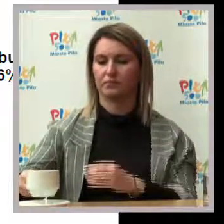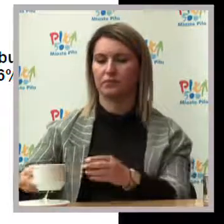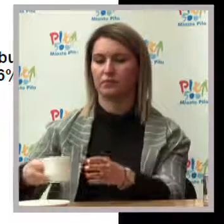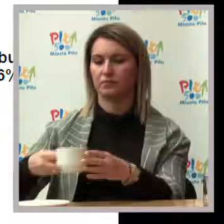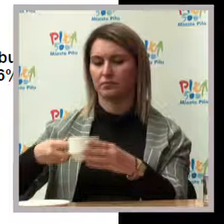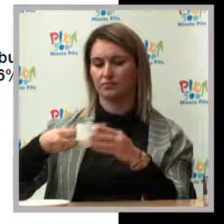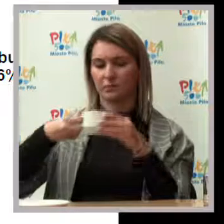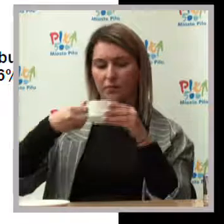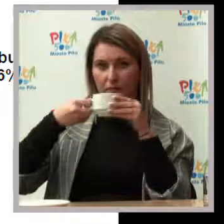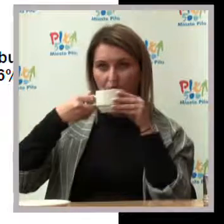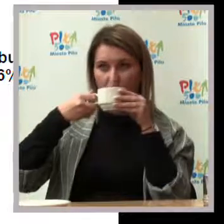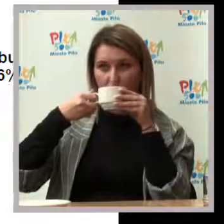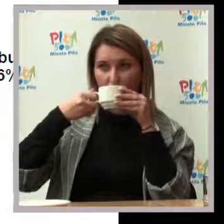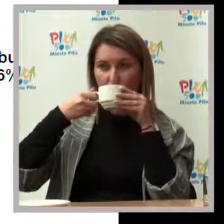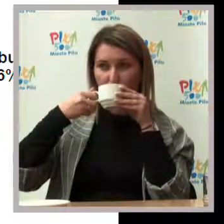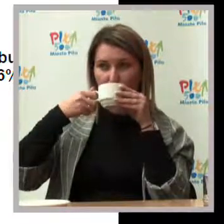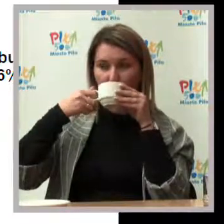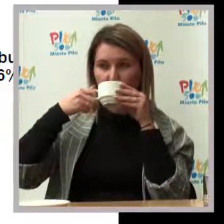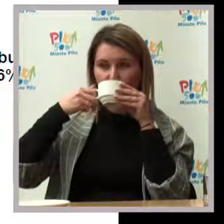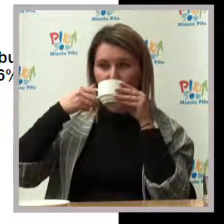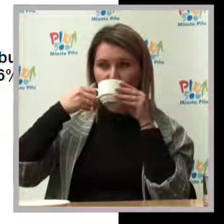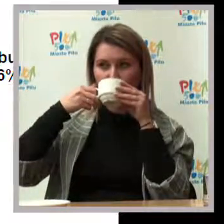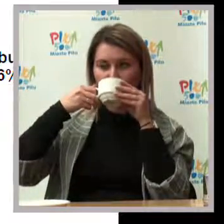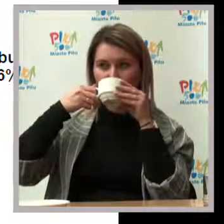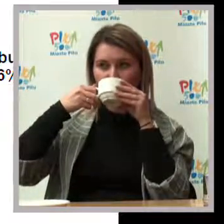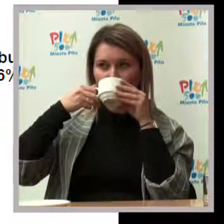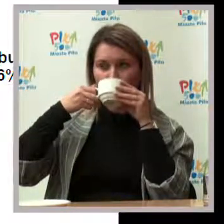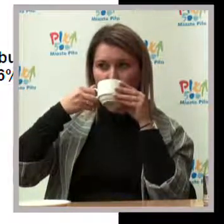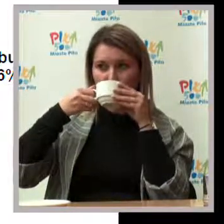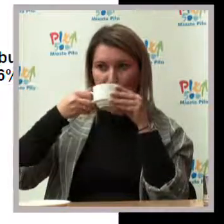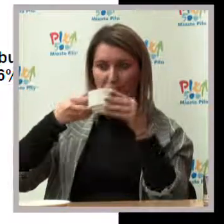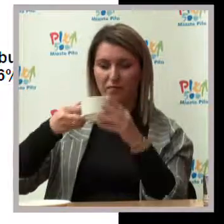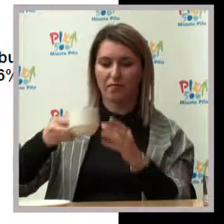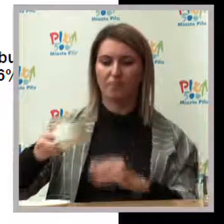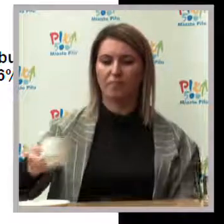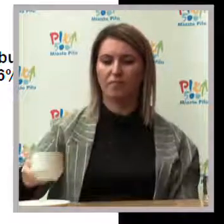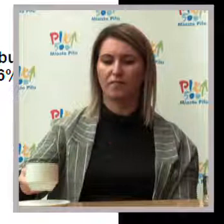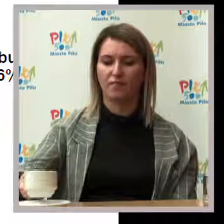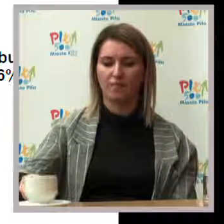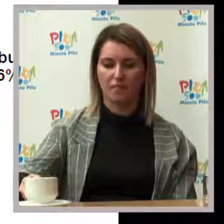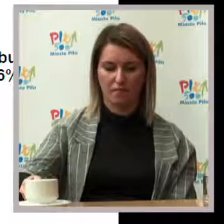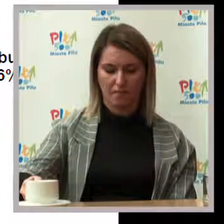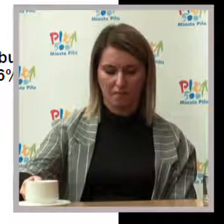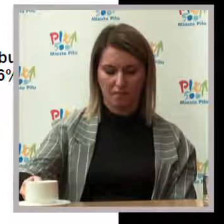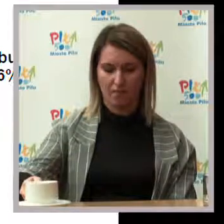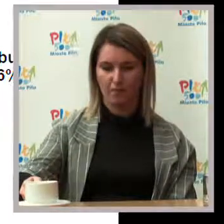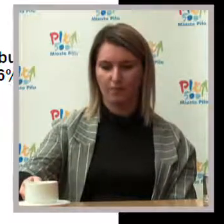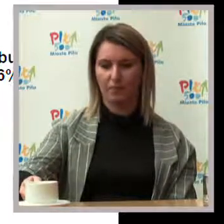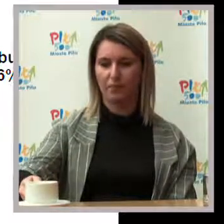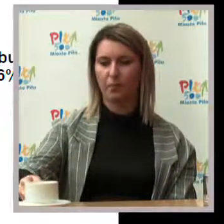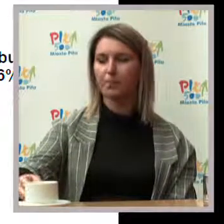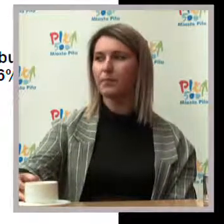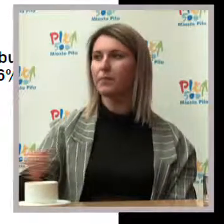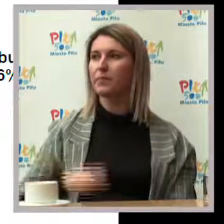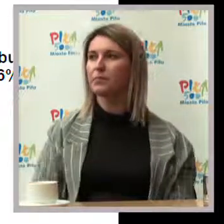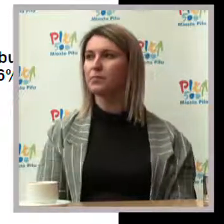39-39,5%. W tym przypadku jest to 40% całego budżetu. Jest to bardzo niski wskaźnik. Biorąc pod uwagę inne jednostki samorządu